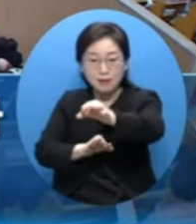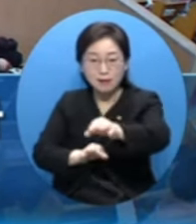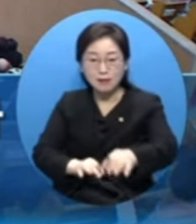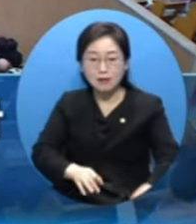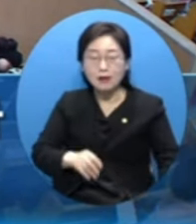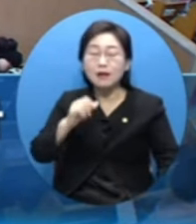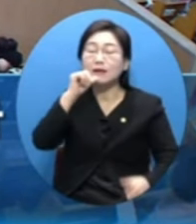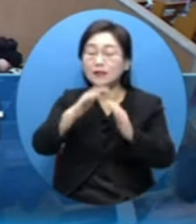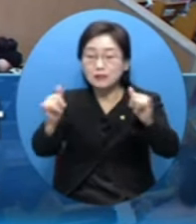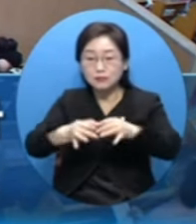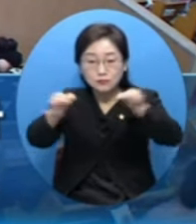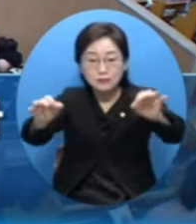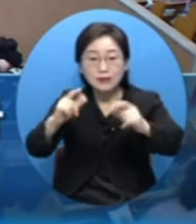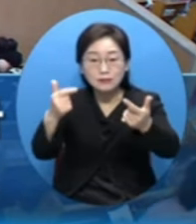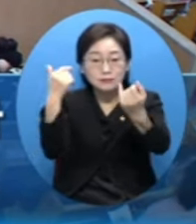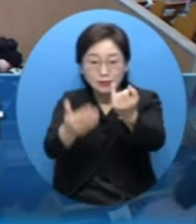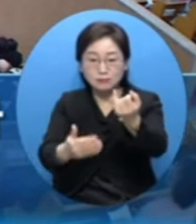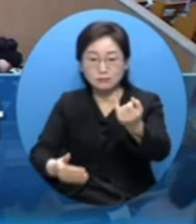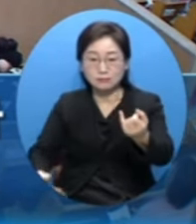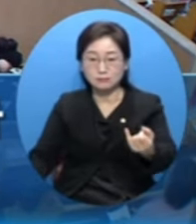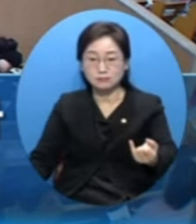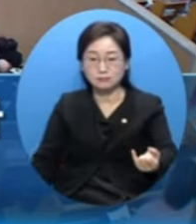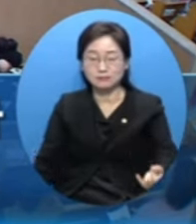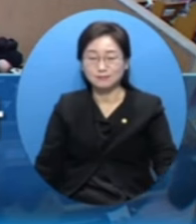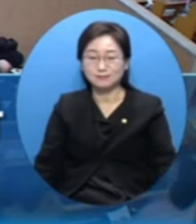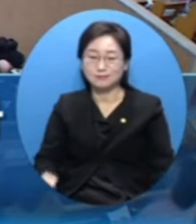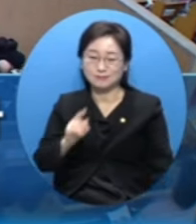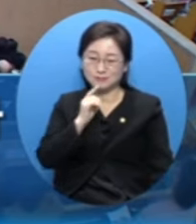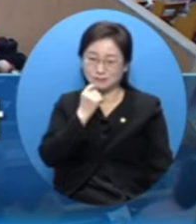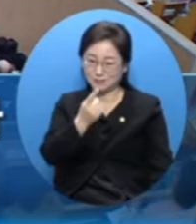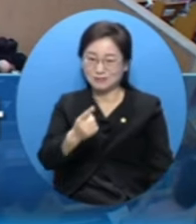가난한 자들에게 주지 아니하였느냐 하니 이렇게 말씀합니다.